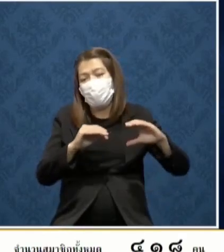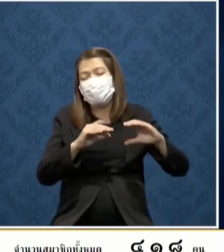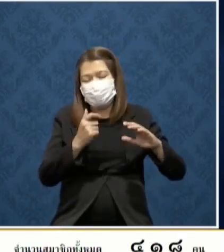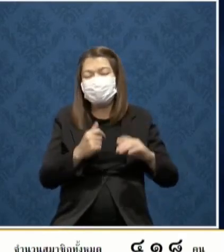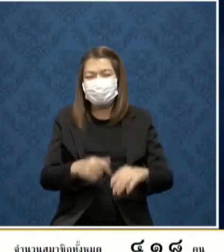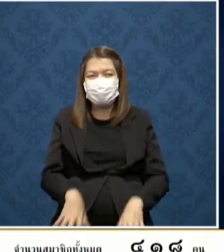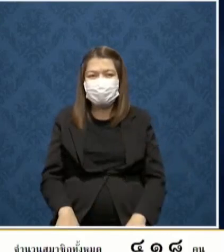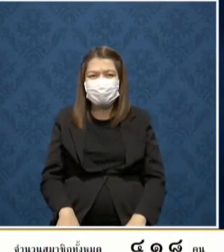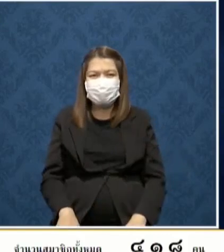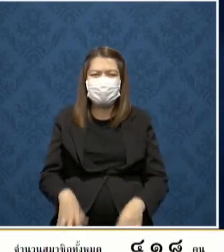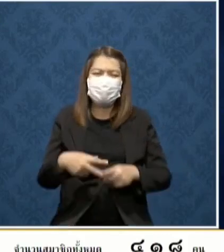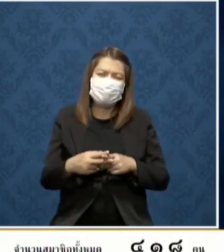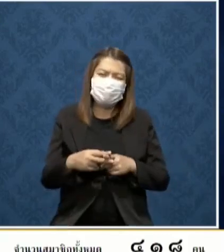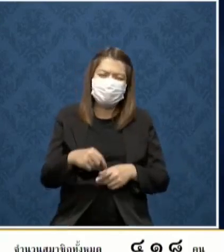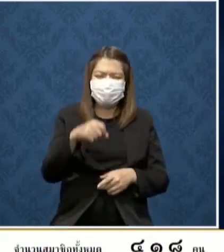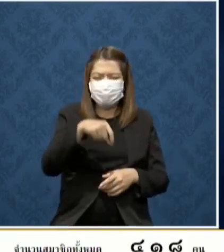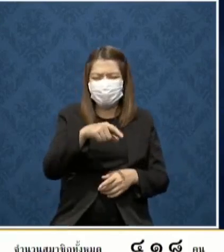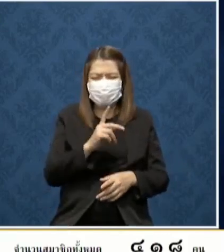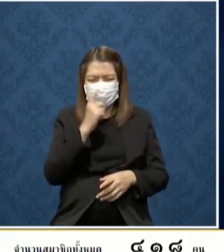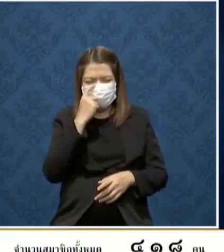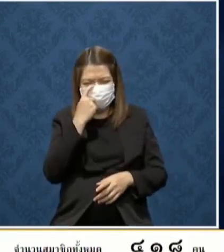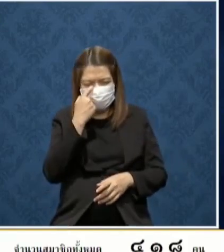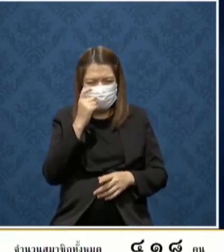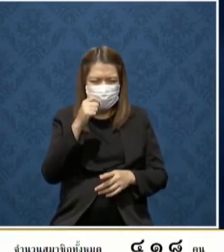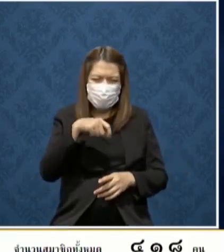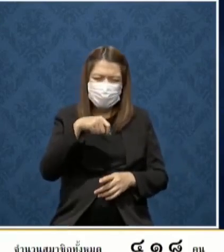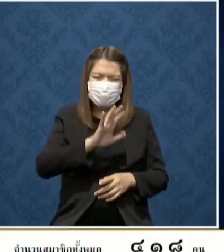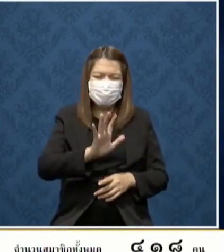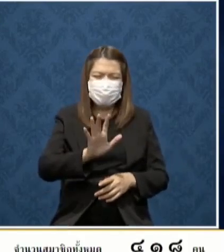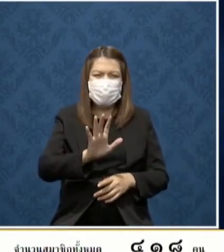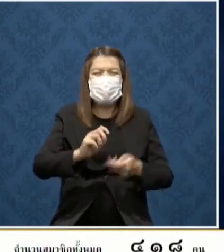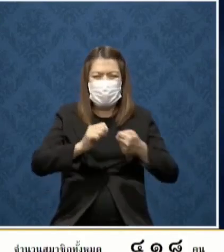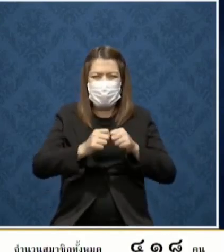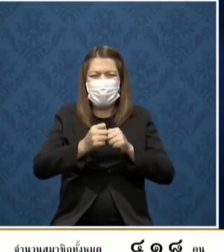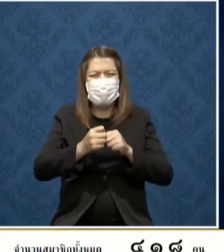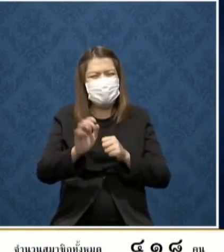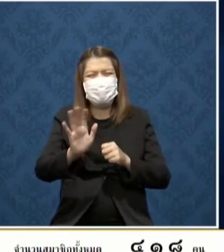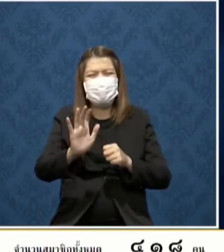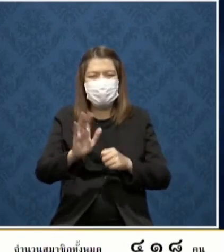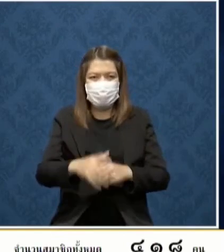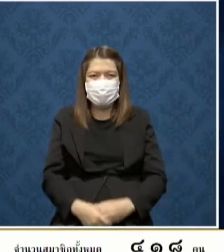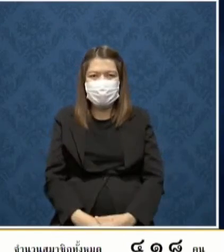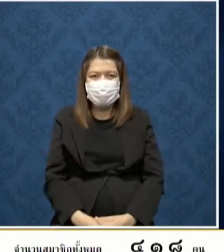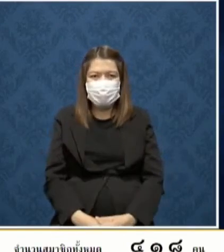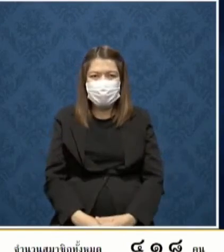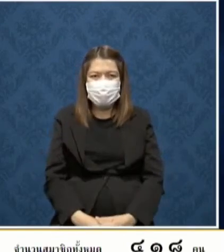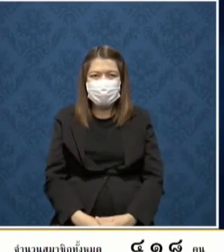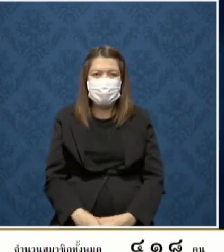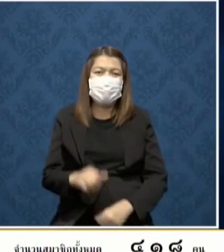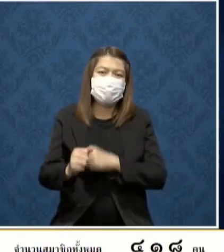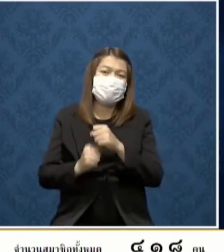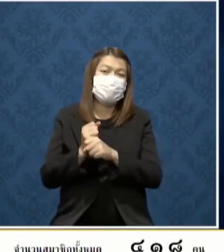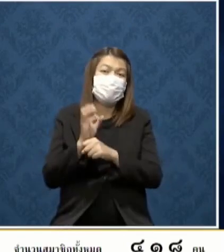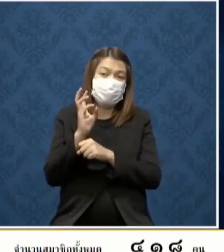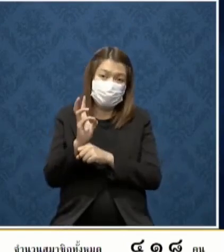ช่้อมทำไ ซ้มไม่ลง ไม่กลาซ้อมเพรรวซ่มไปจะมปัญหาก็เลยผ่านมา 6 ปีคร